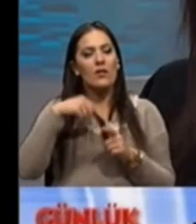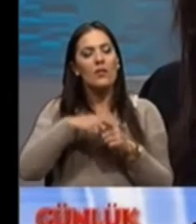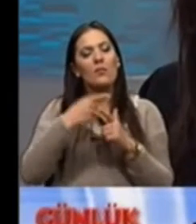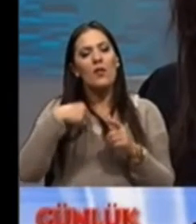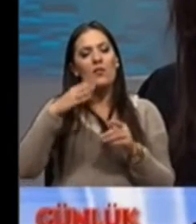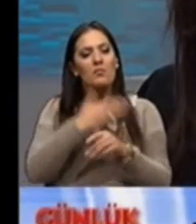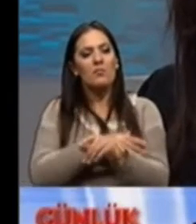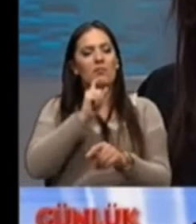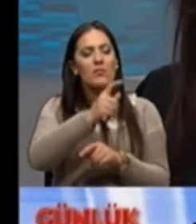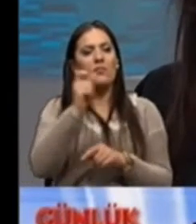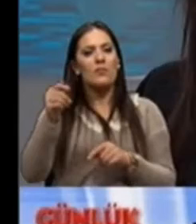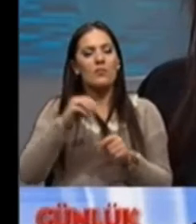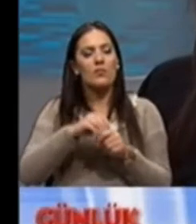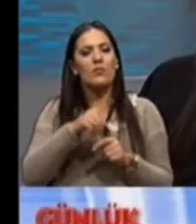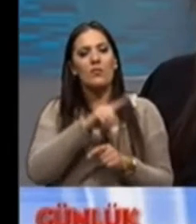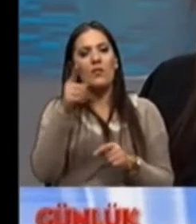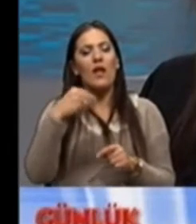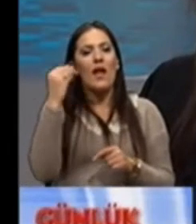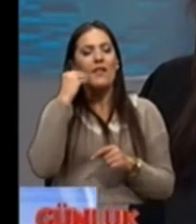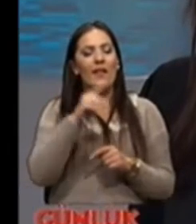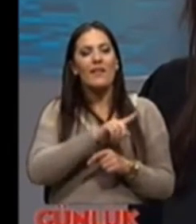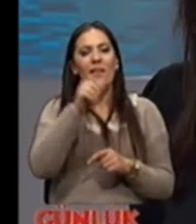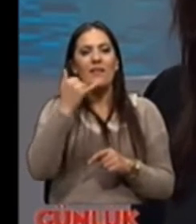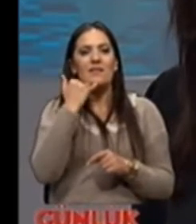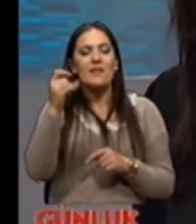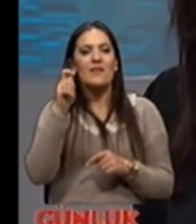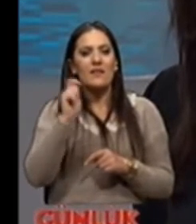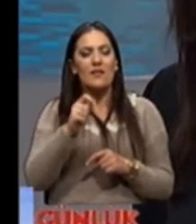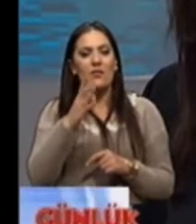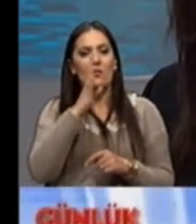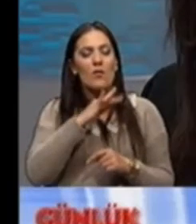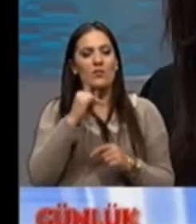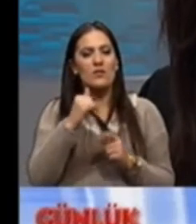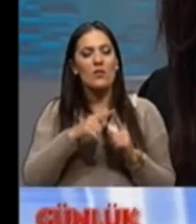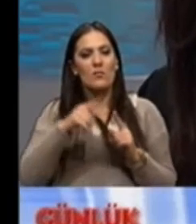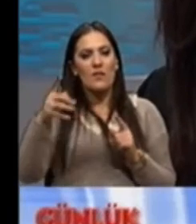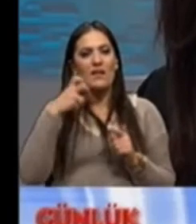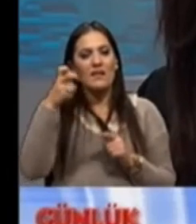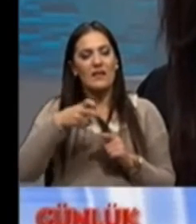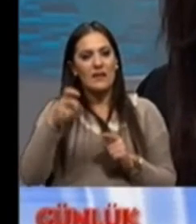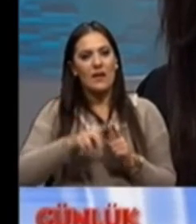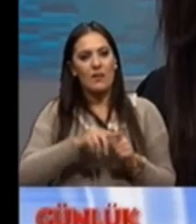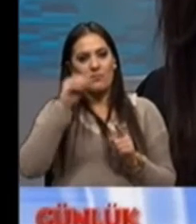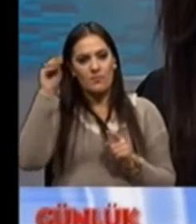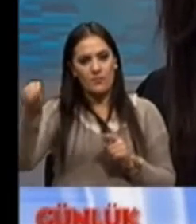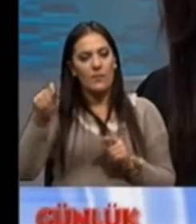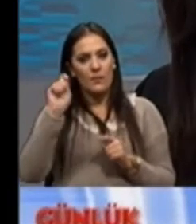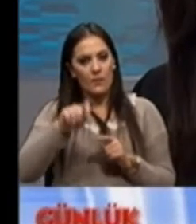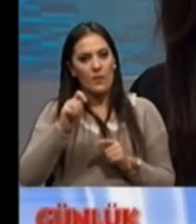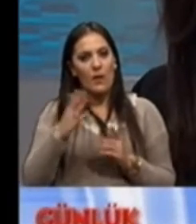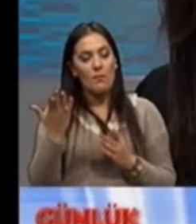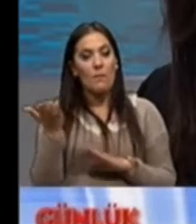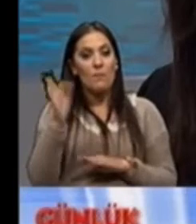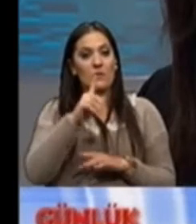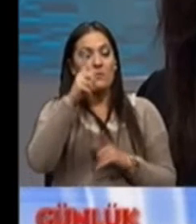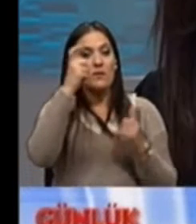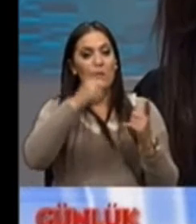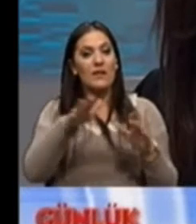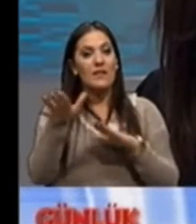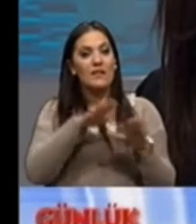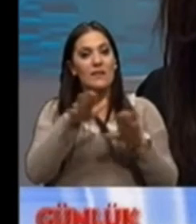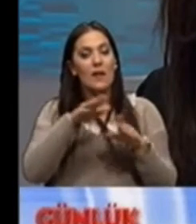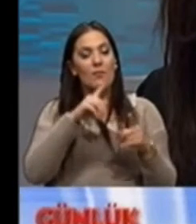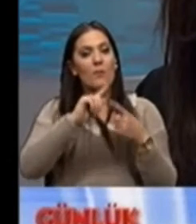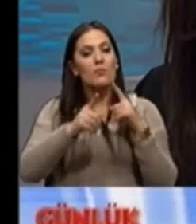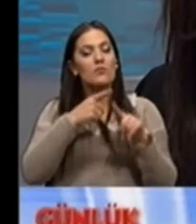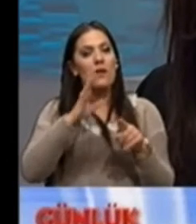Shikoku'ya büyük annesini ziyarete gidecek. 400 kilometre trenlerle götürüyorlar ama başka bir yerde de deprem müzeleri var.